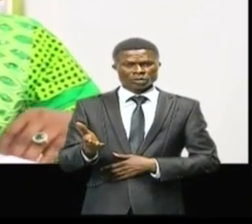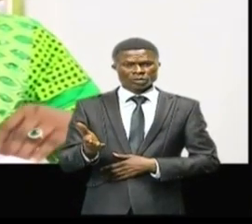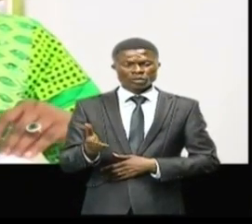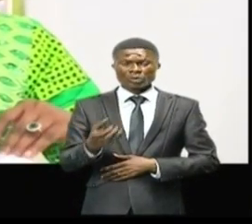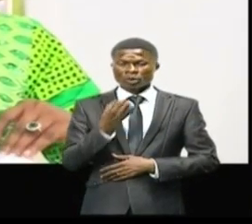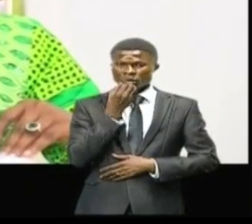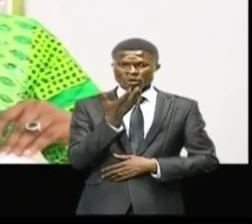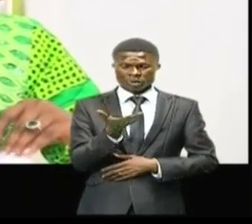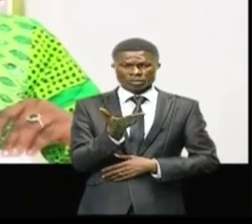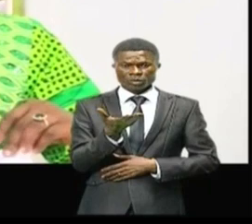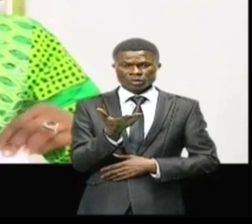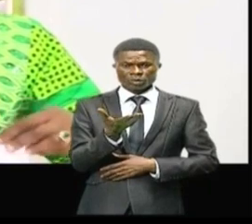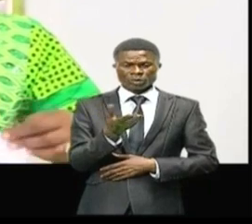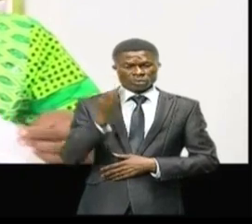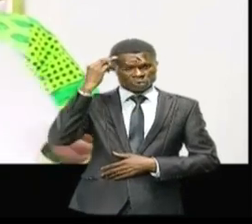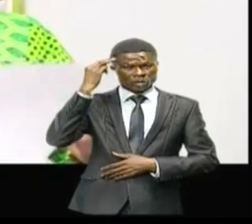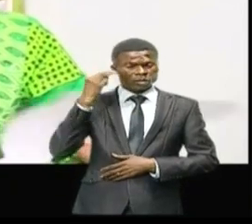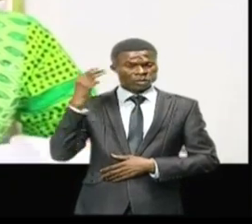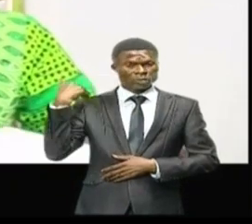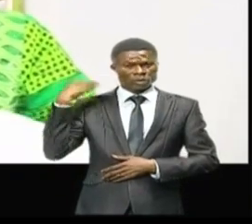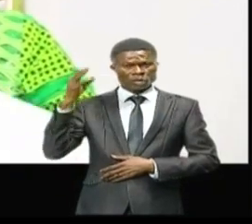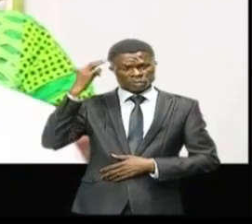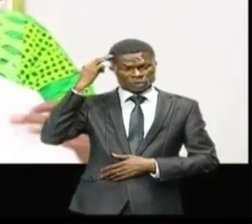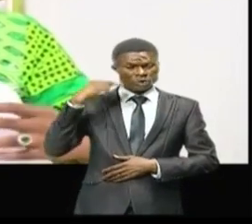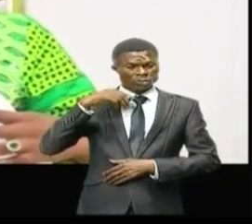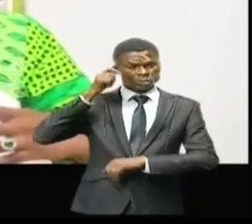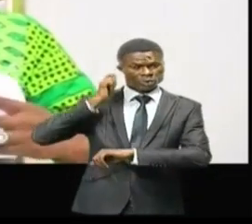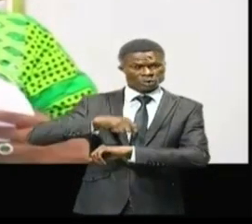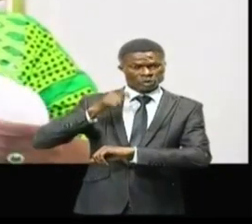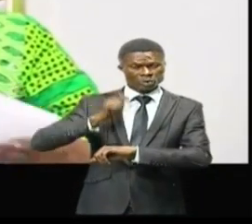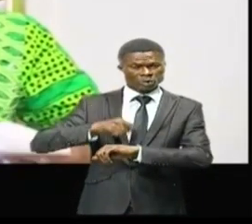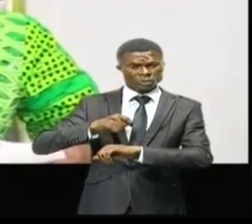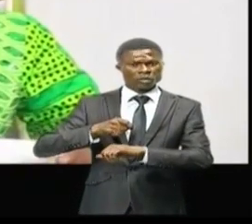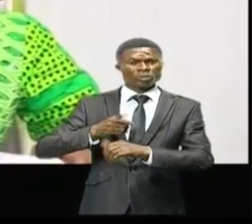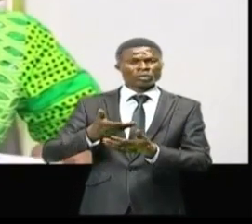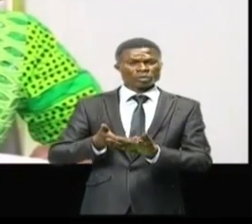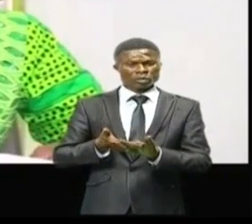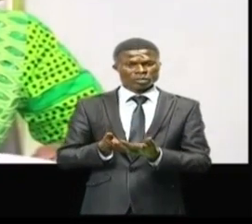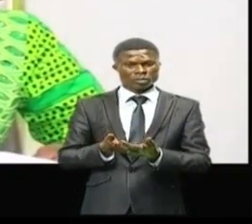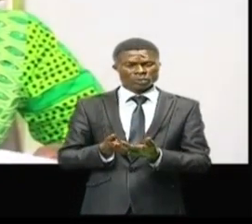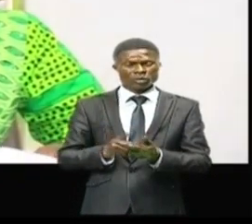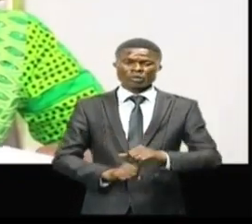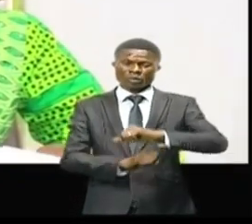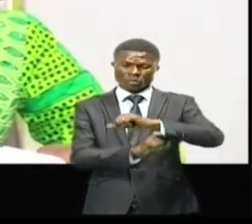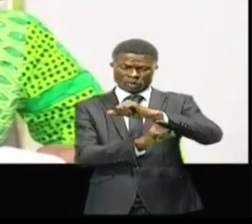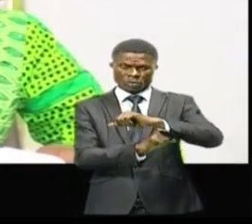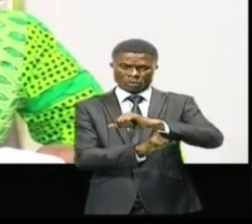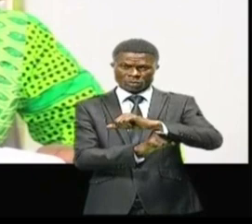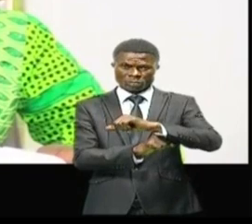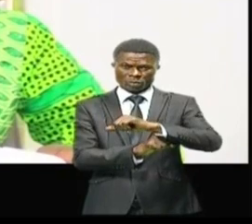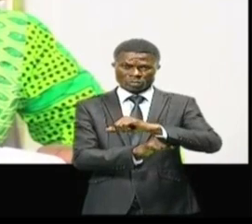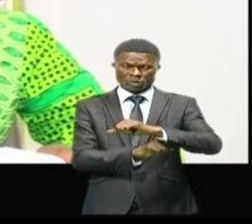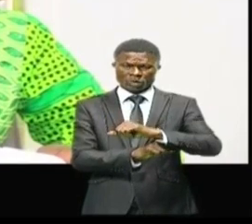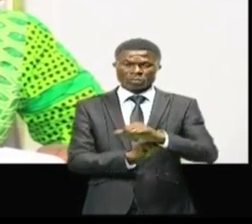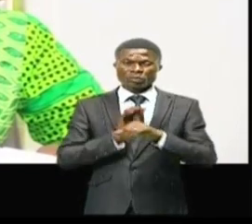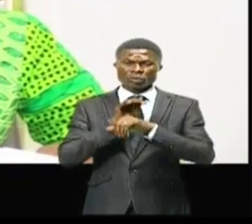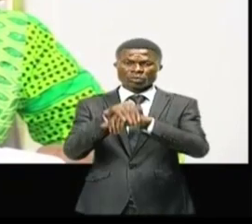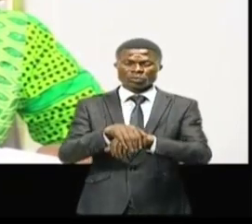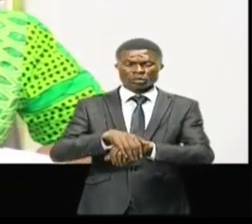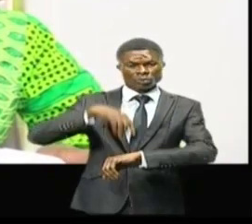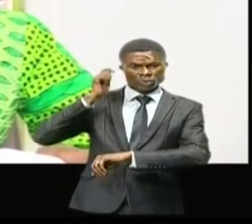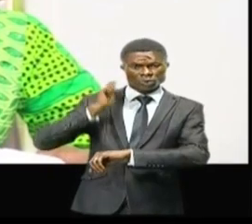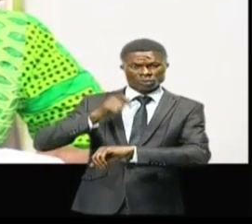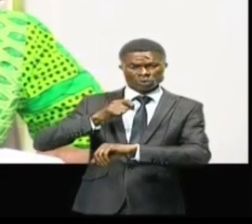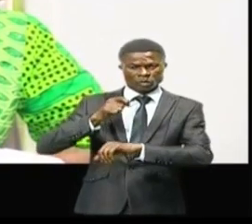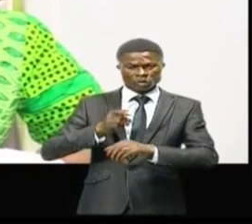par ailleurs le ministre d'État ministre de la Justice et garde de Sceaux soutient que l'intervention de la justice